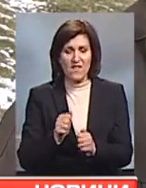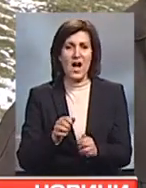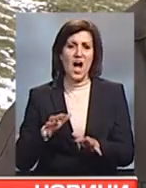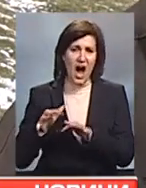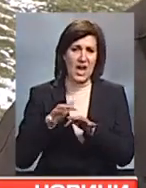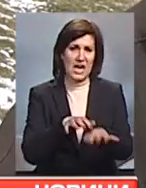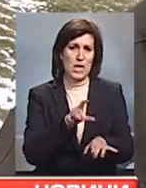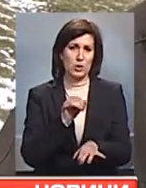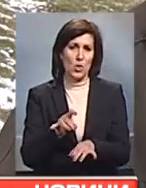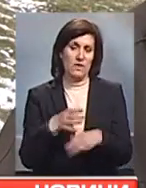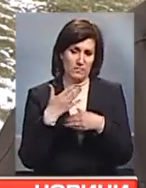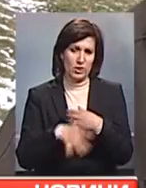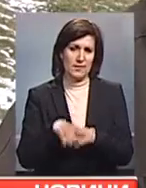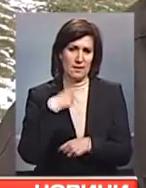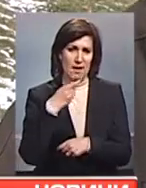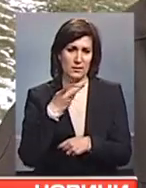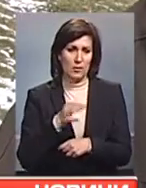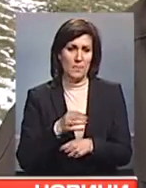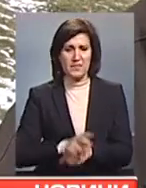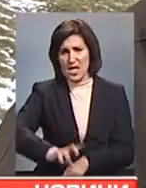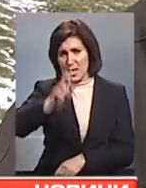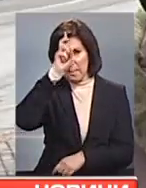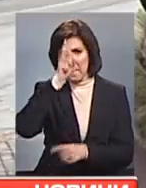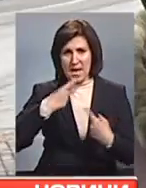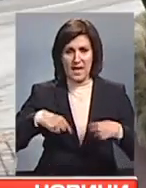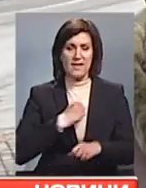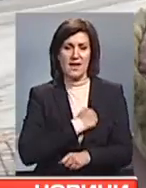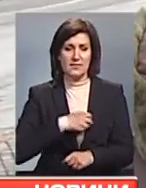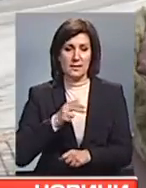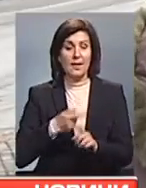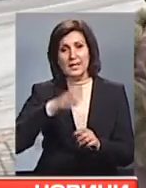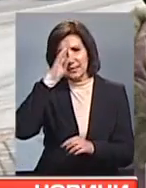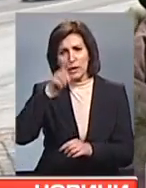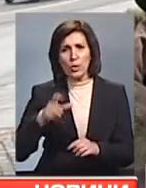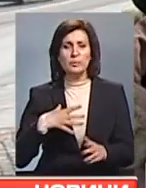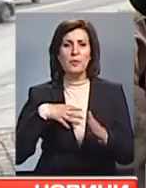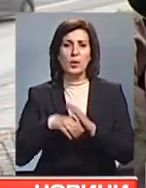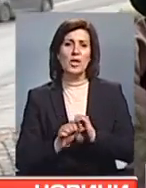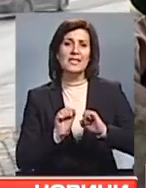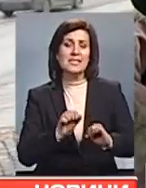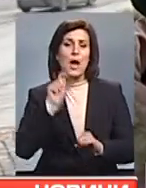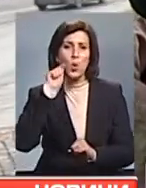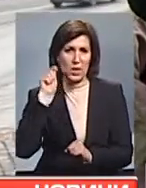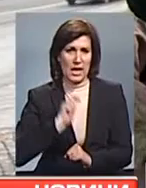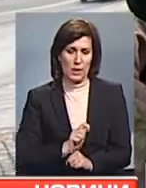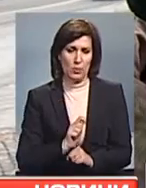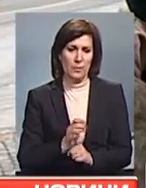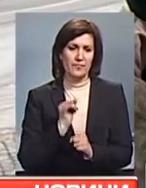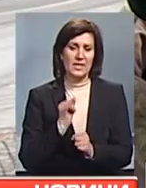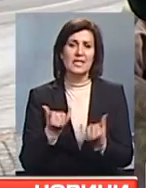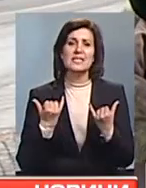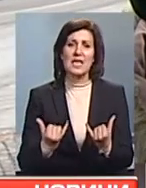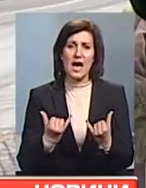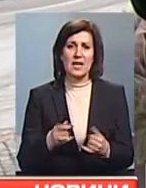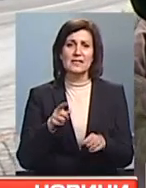агресор як уже сказано Імперія зла Ці хлопці полягли за Україну І